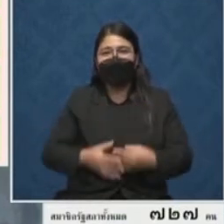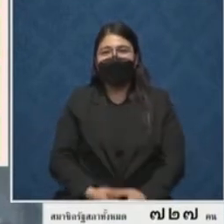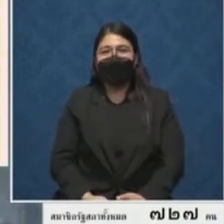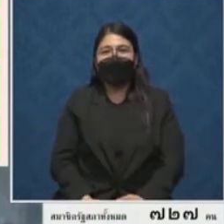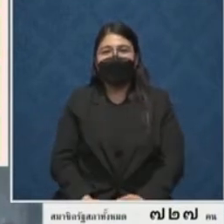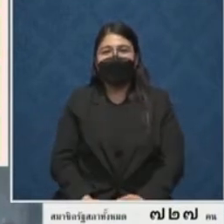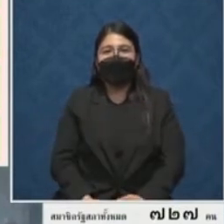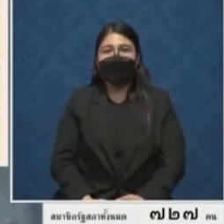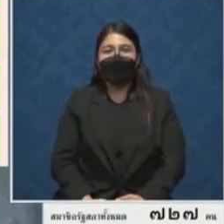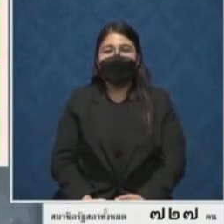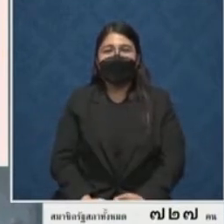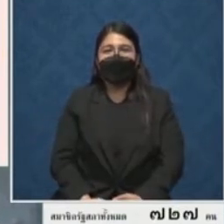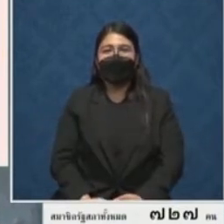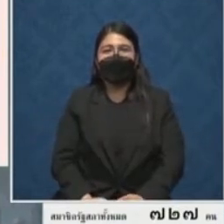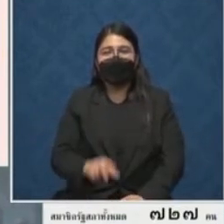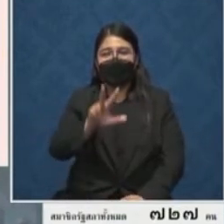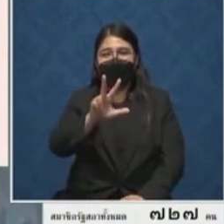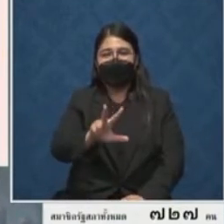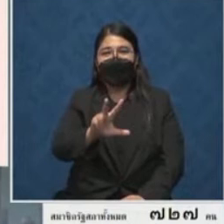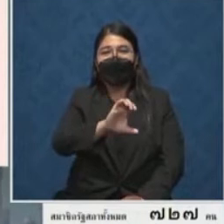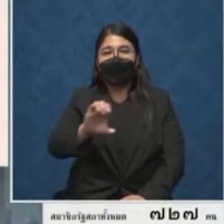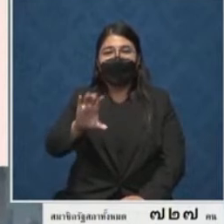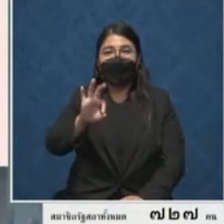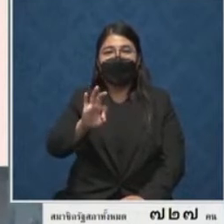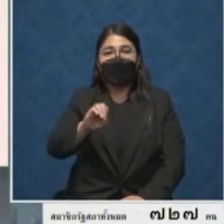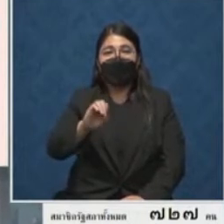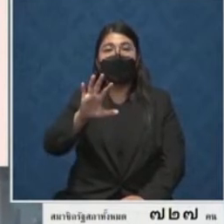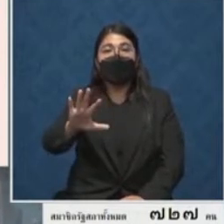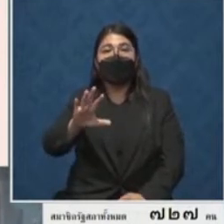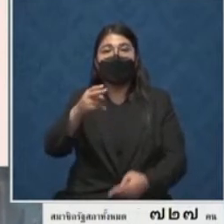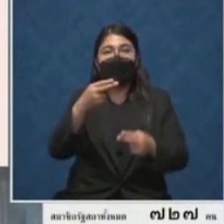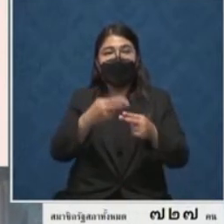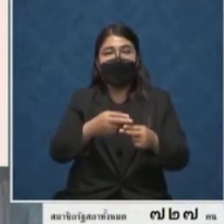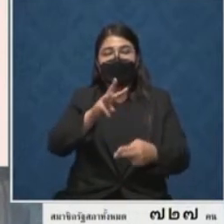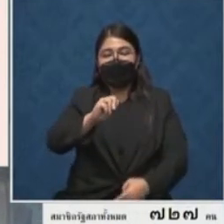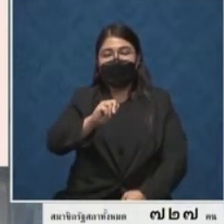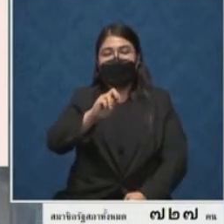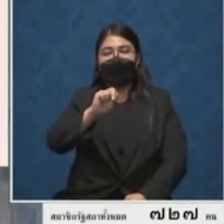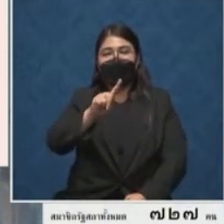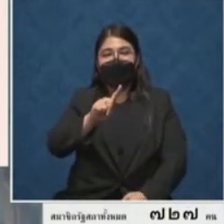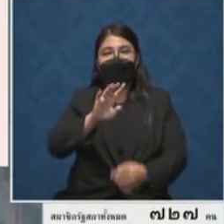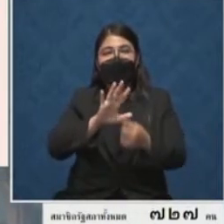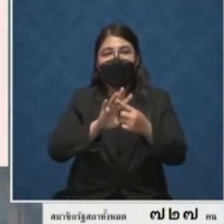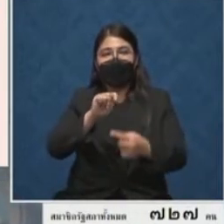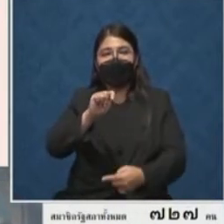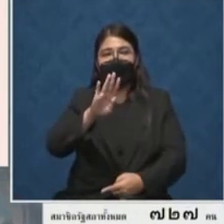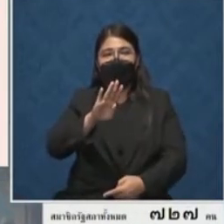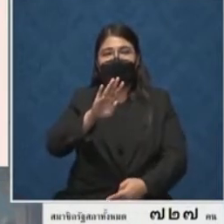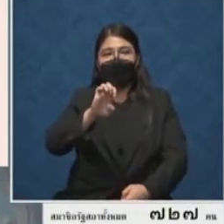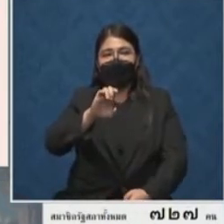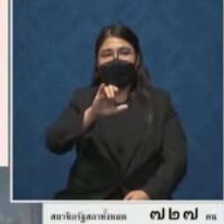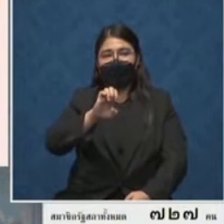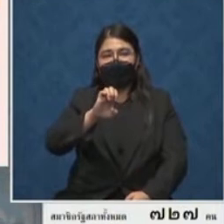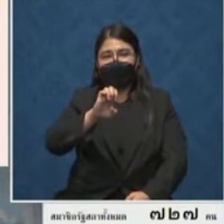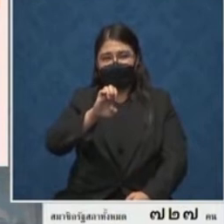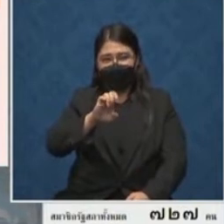395นายมนเทียนสงประชา 1ไม่รับหลักการ2ไม่รับห